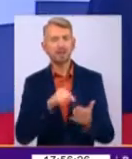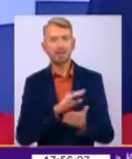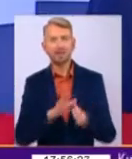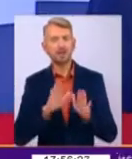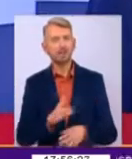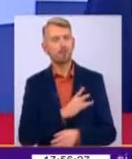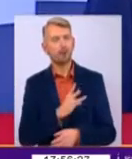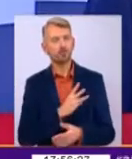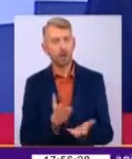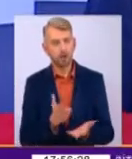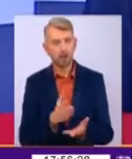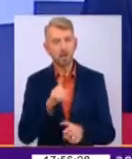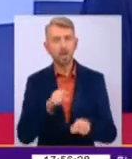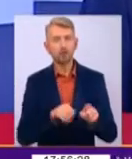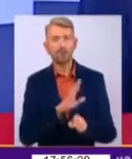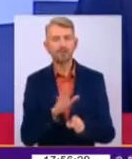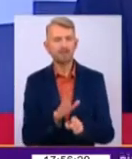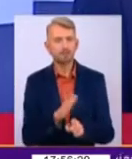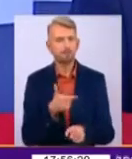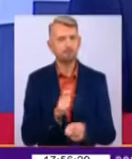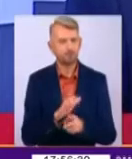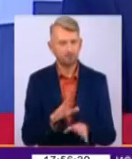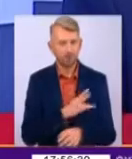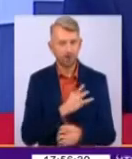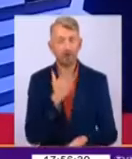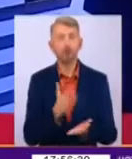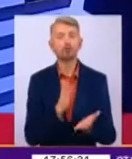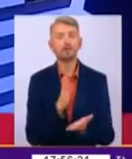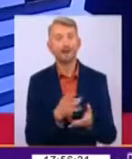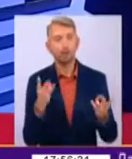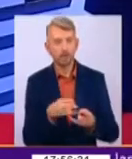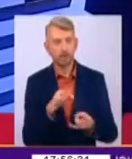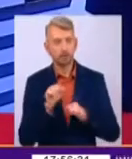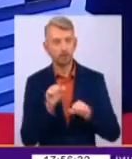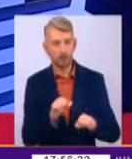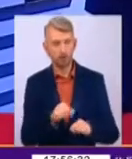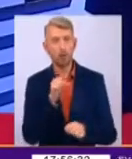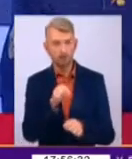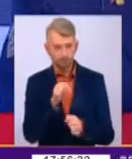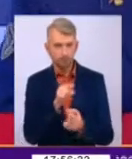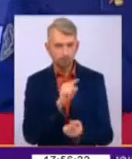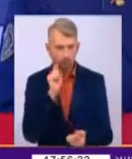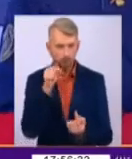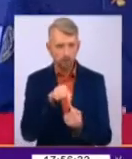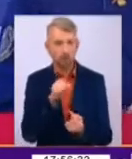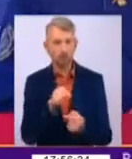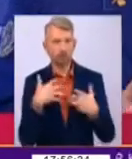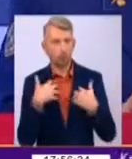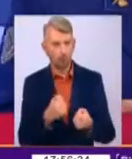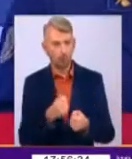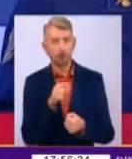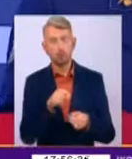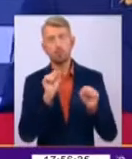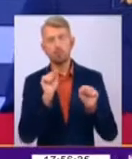тільки в бажанні, а іноді не стільки. А якщо є потреба по захисту, і він підпадає, і він здоровий, і так далі, то його